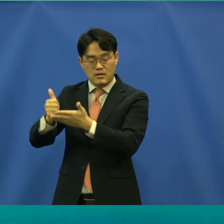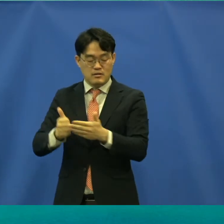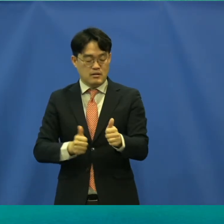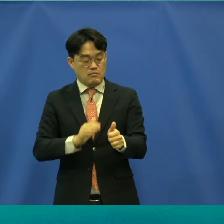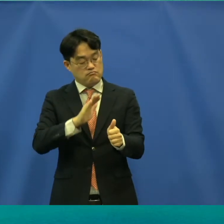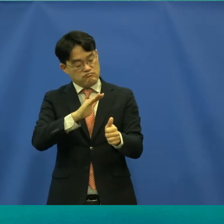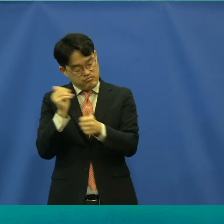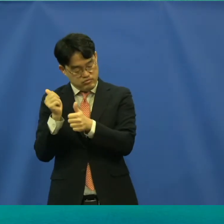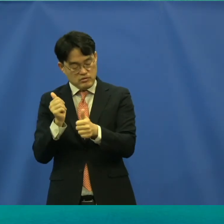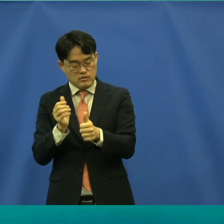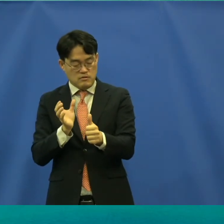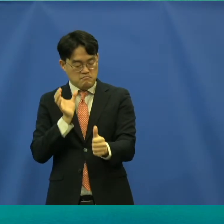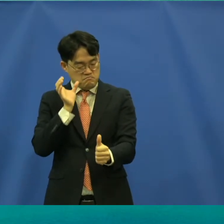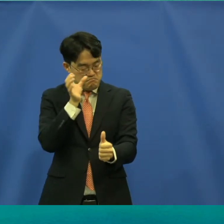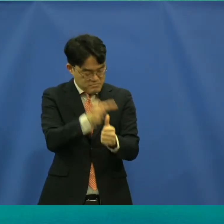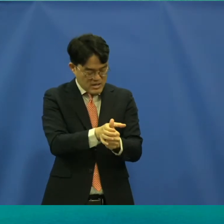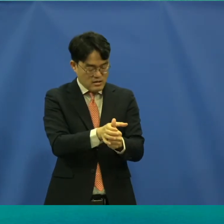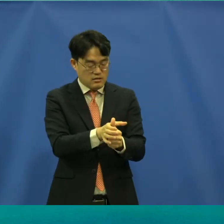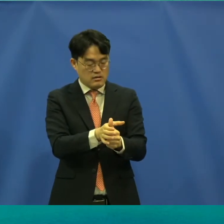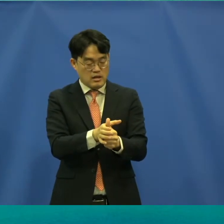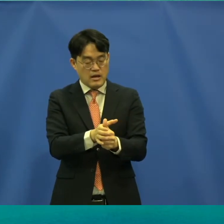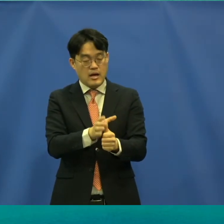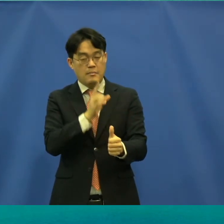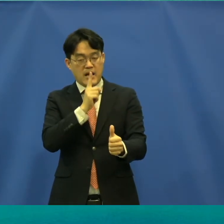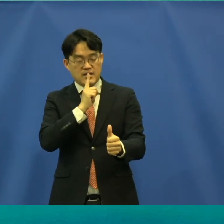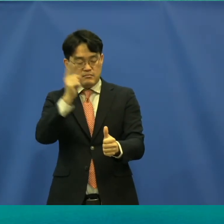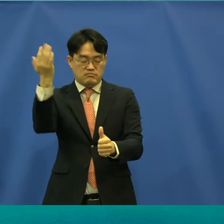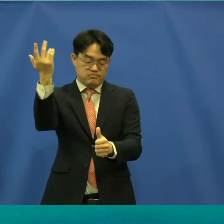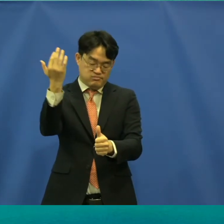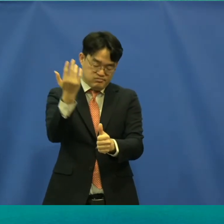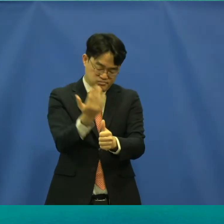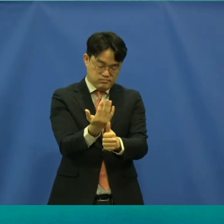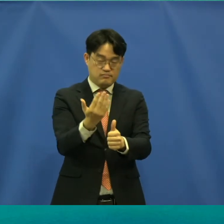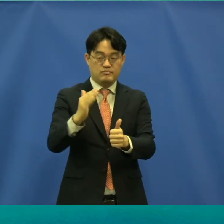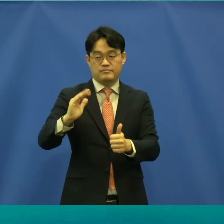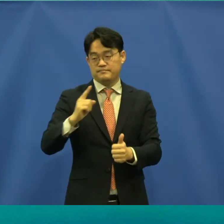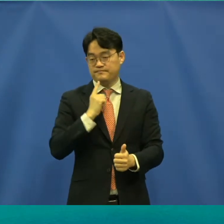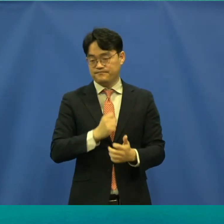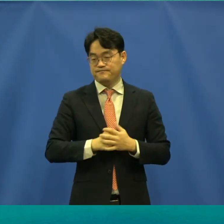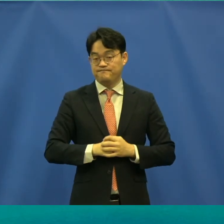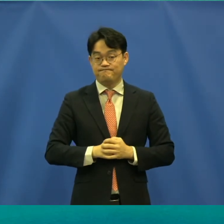하나님의 말씀을 받은 자에게 권위가 주어집니다.